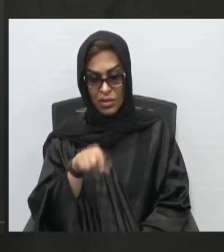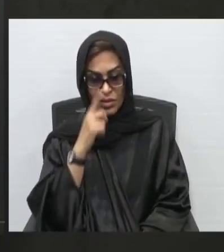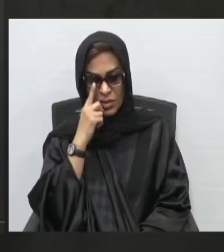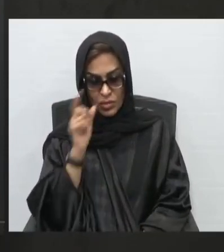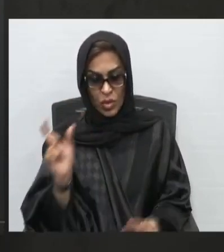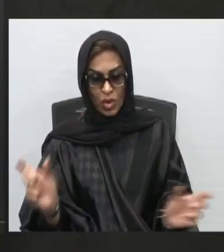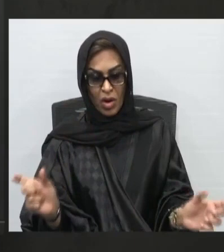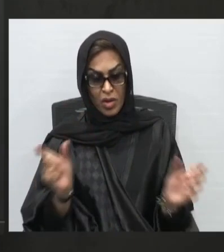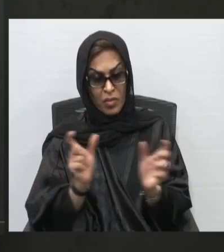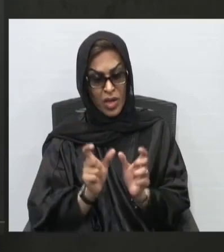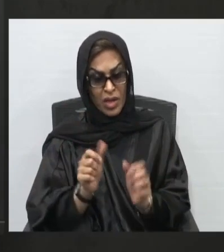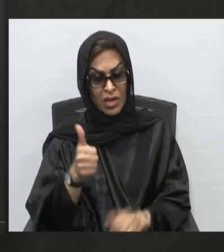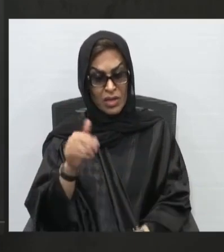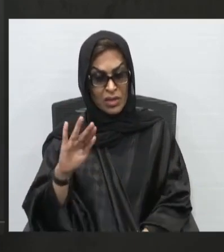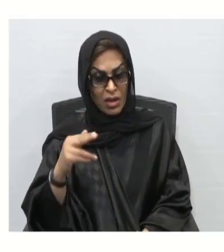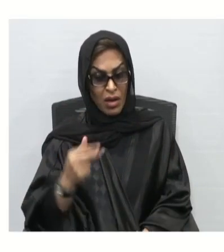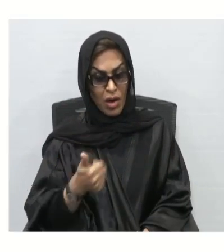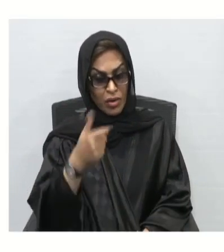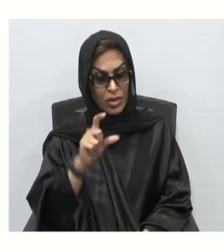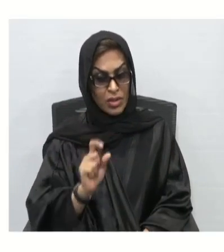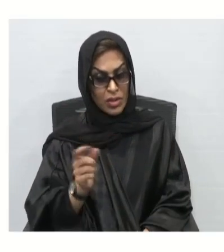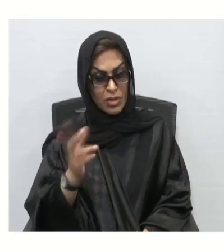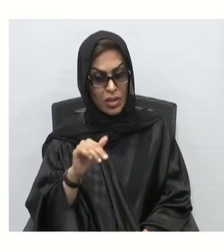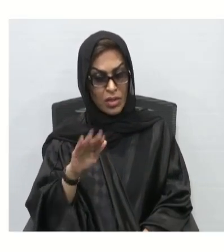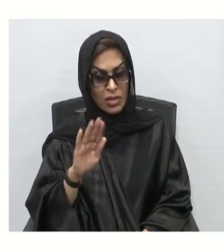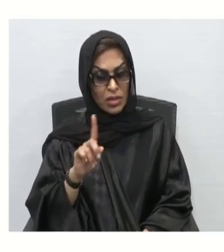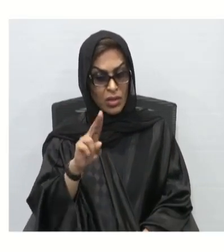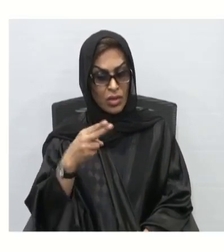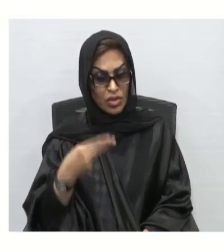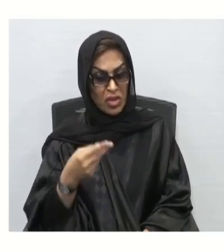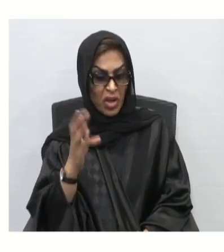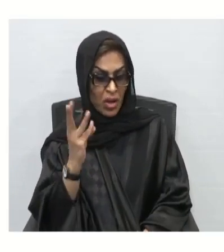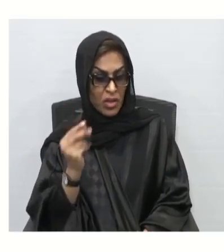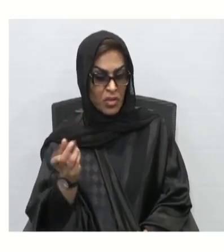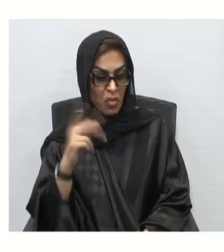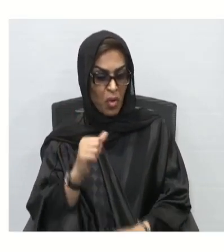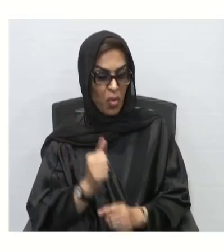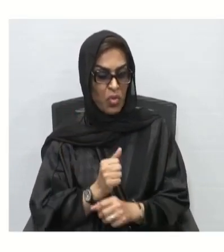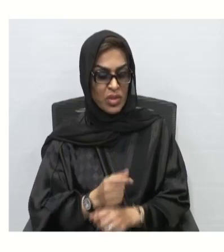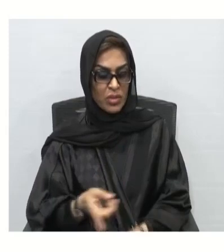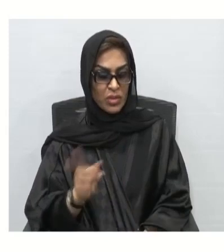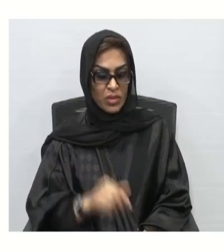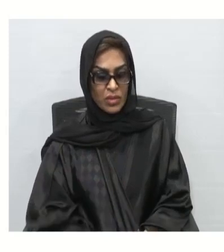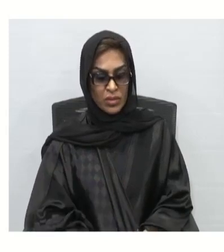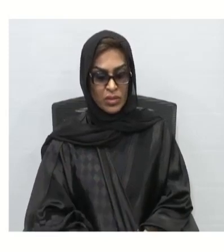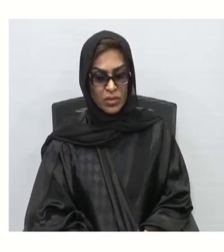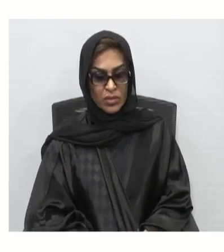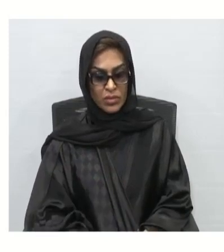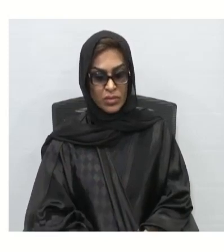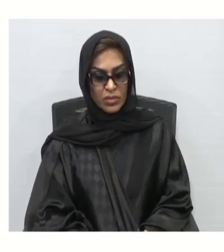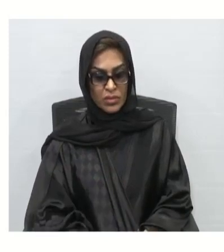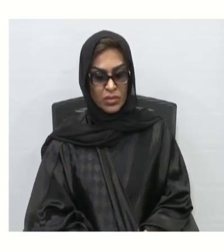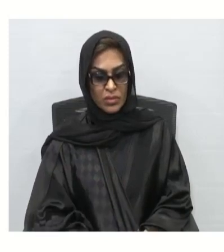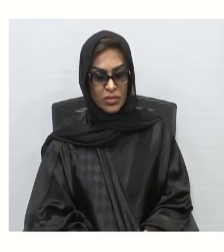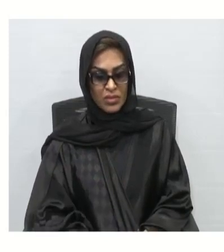مقارنه اسعار السلع بسهوله شراء سلع مستعمله بالسلع بسعر اقل